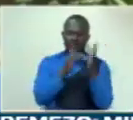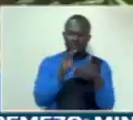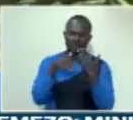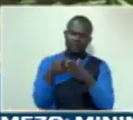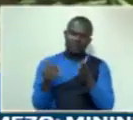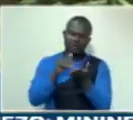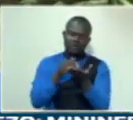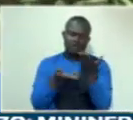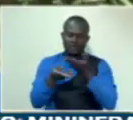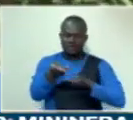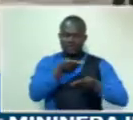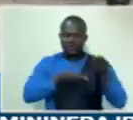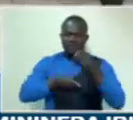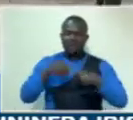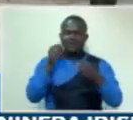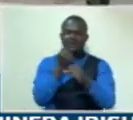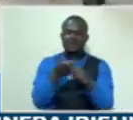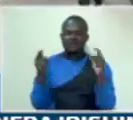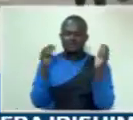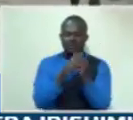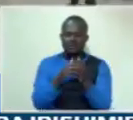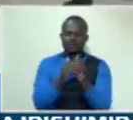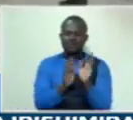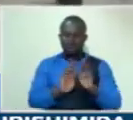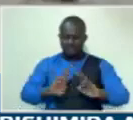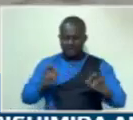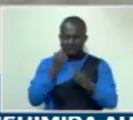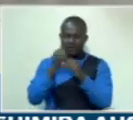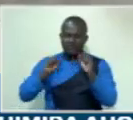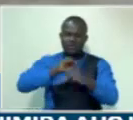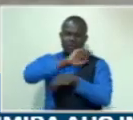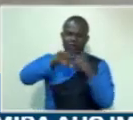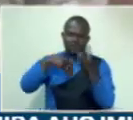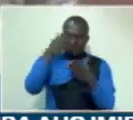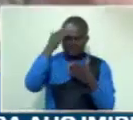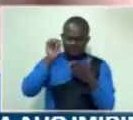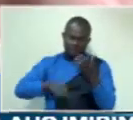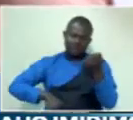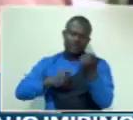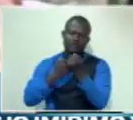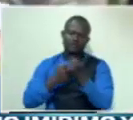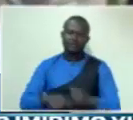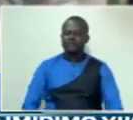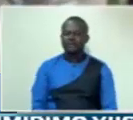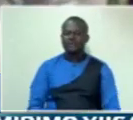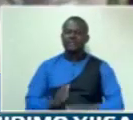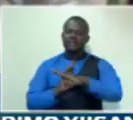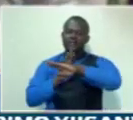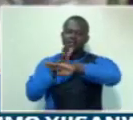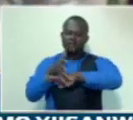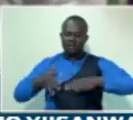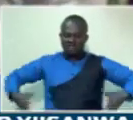kubyutsa ubuhahirane bibaha imirimo ariko kandi biteguye gukora icyo ari cyo cyose cyabisigasira. Twajyaga twambuka hano baduhetse mu